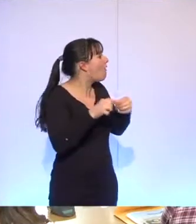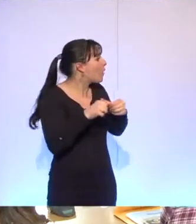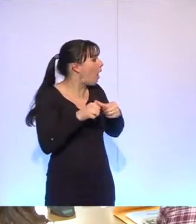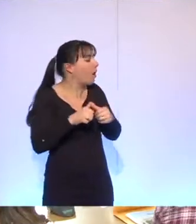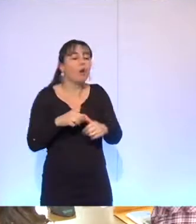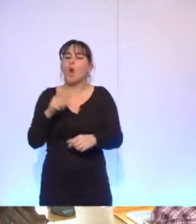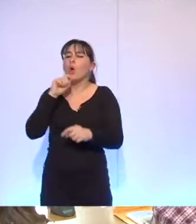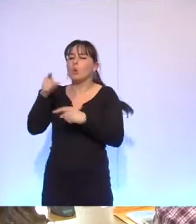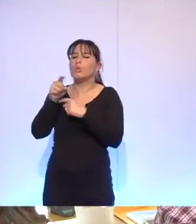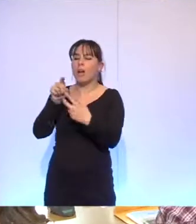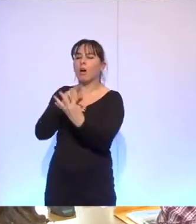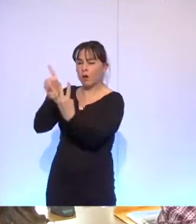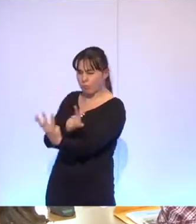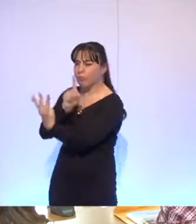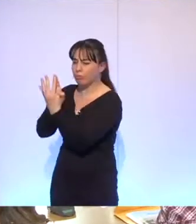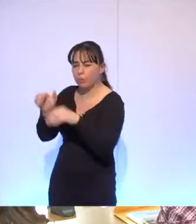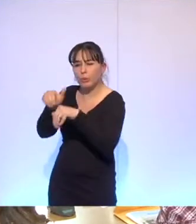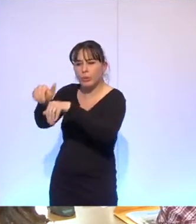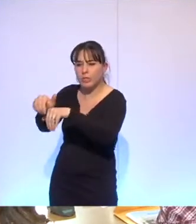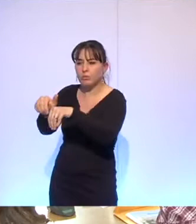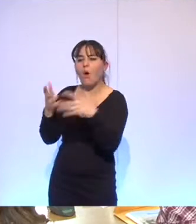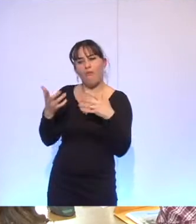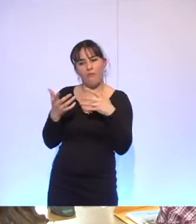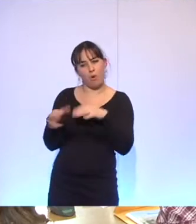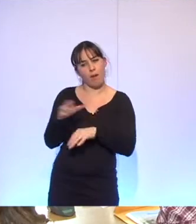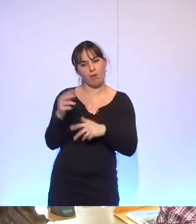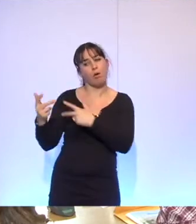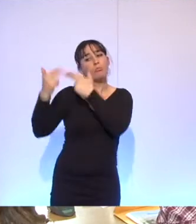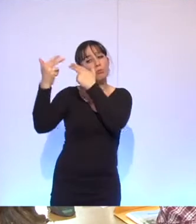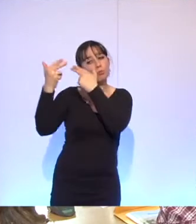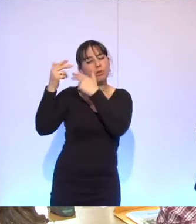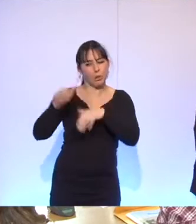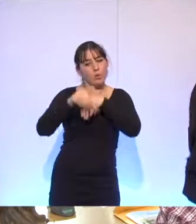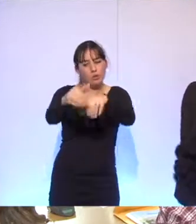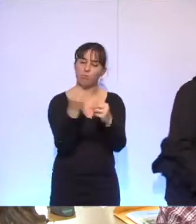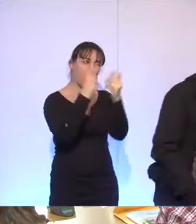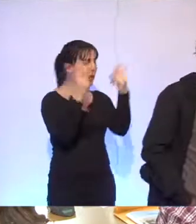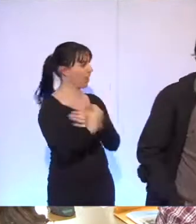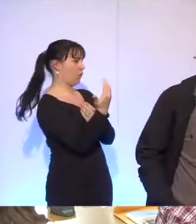Je viendrai vous voir tout à l'heure pour continuer cette discussion. Nous voulons reprendre le conseil maintenant. Merci.